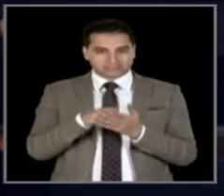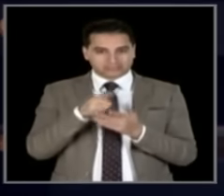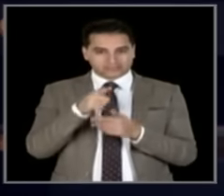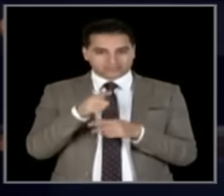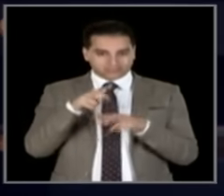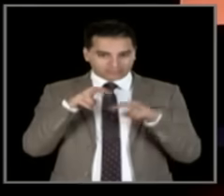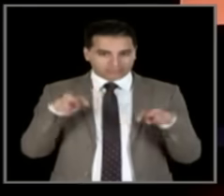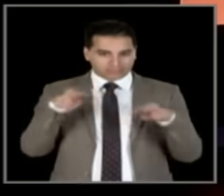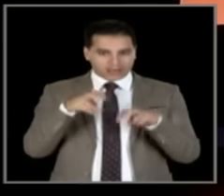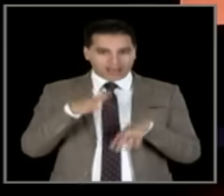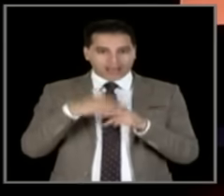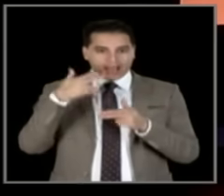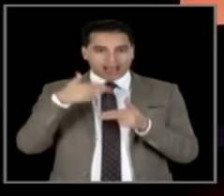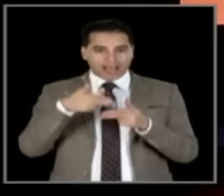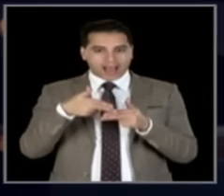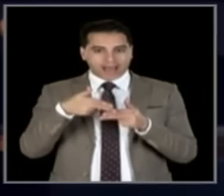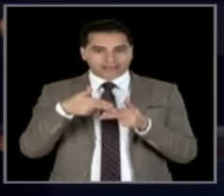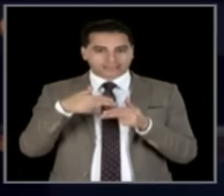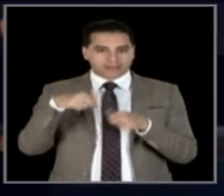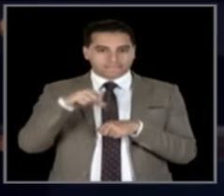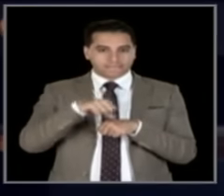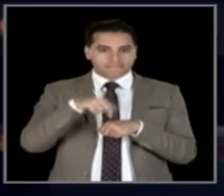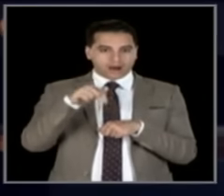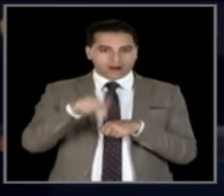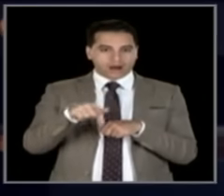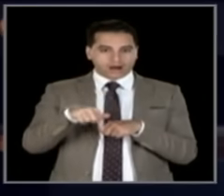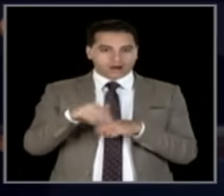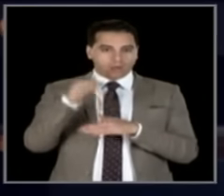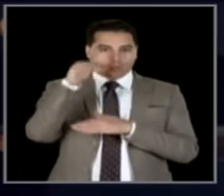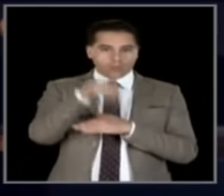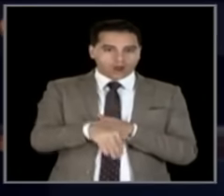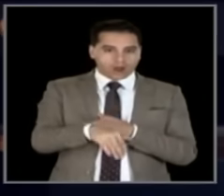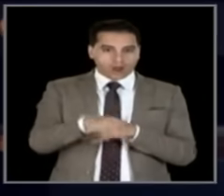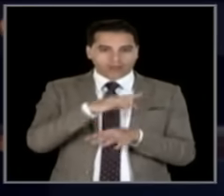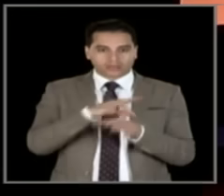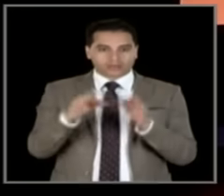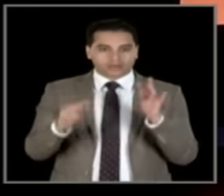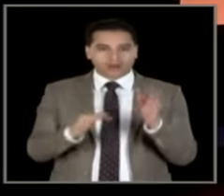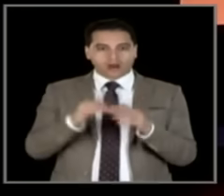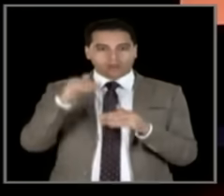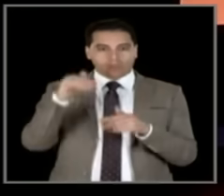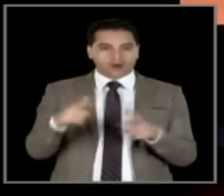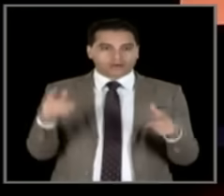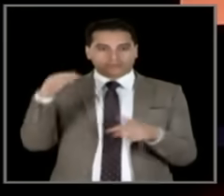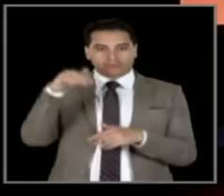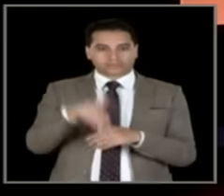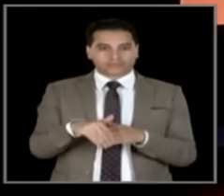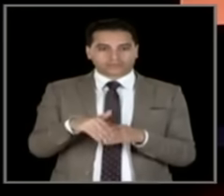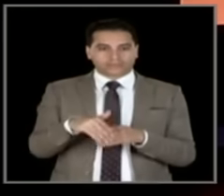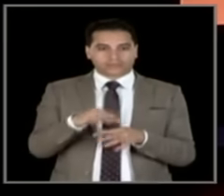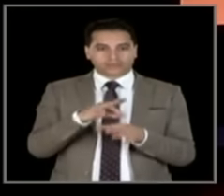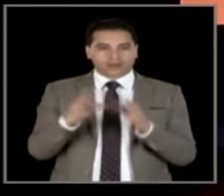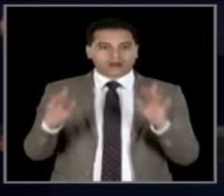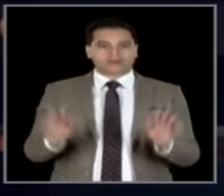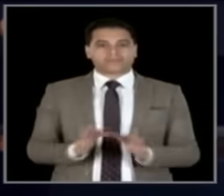بعمليات تنقيب على الغاز. أحد الحفارات وقع فيها انهار، وقع فيها بالضبط، وقع فيها وفضلت